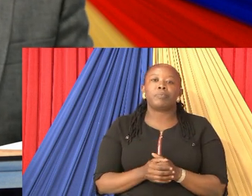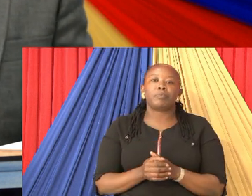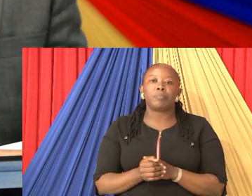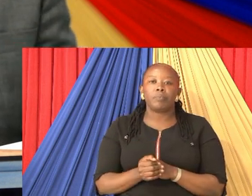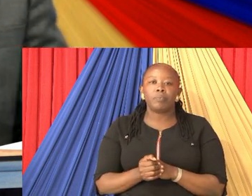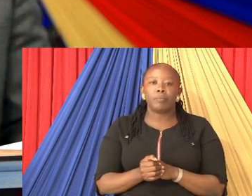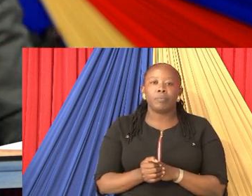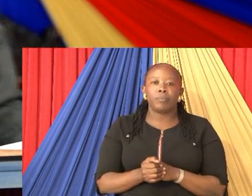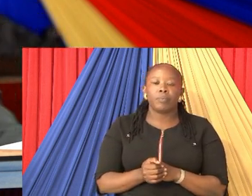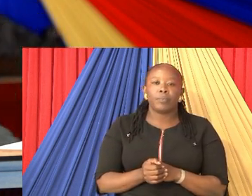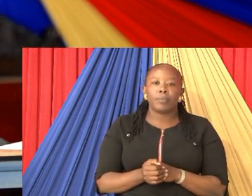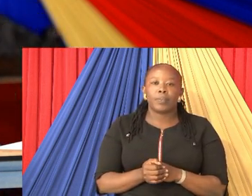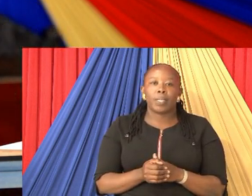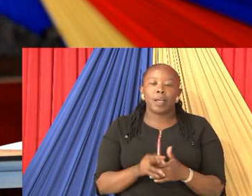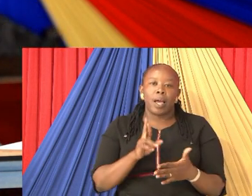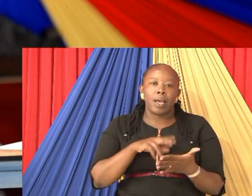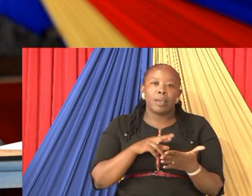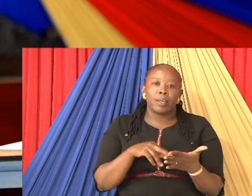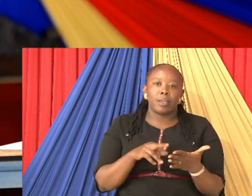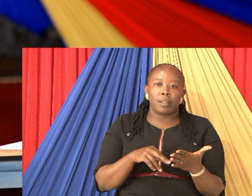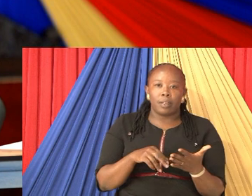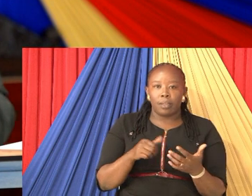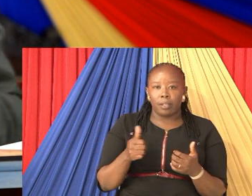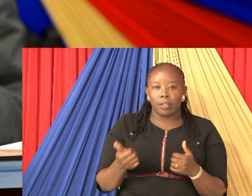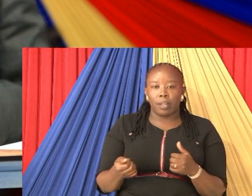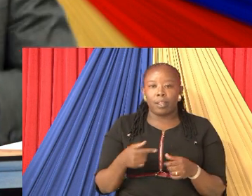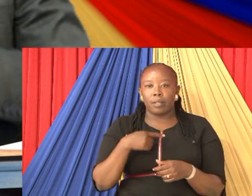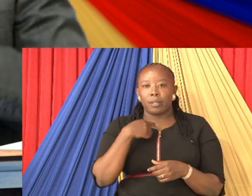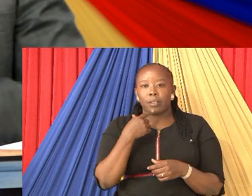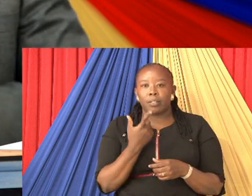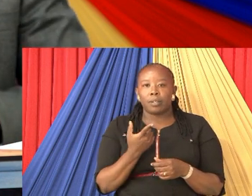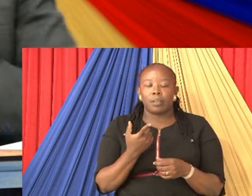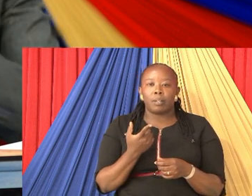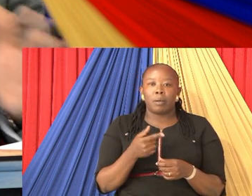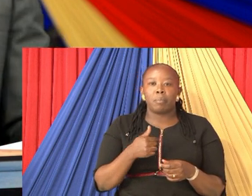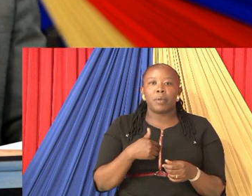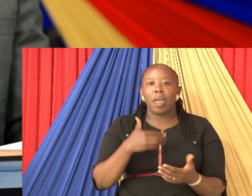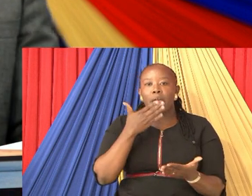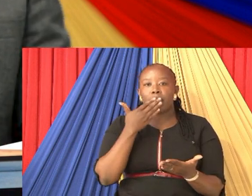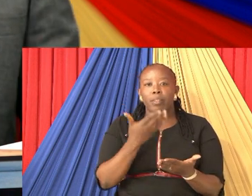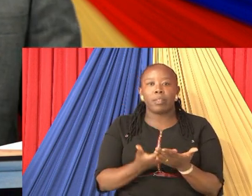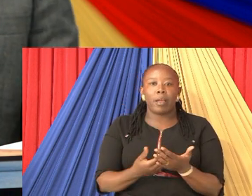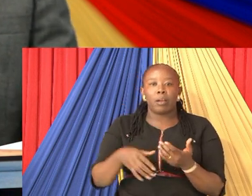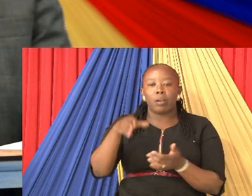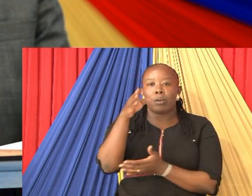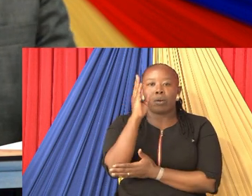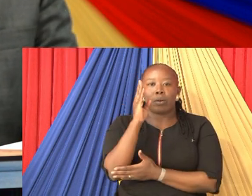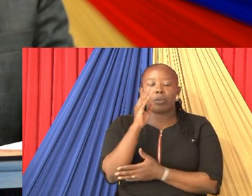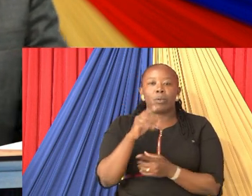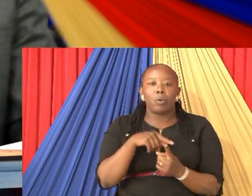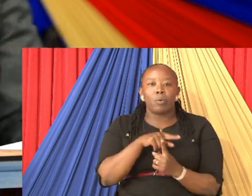3, maandiko yanasema kwamba ninamshukuru Mungu, I thank God, wakati ninapokumbuka. When I remember